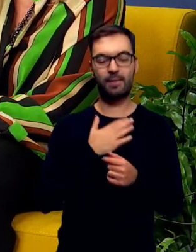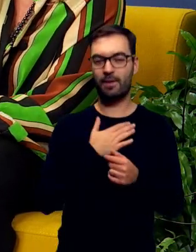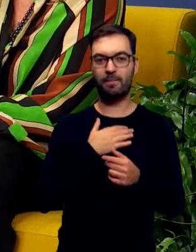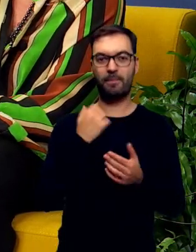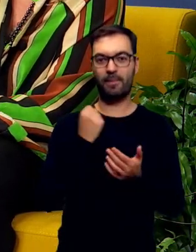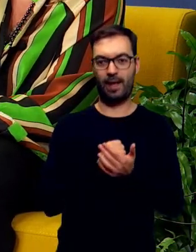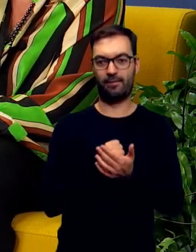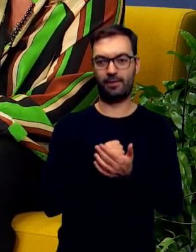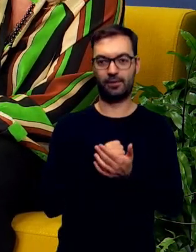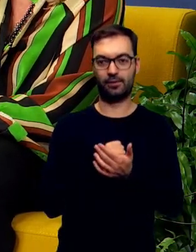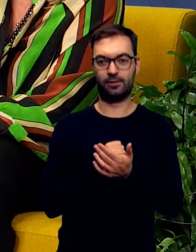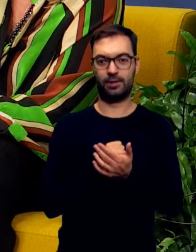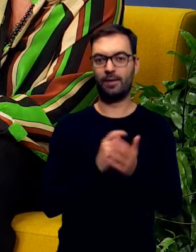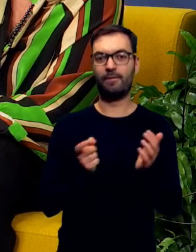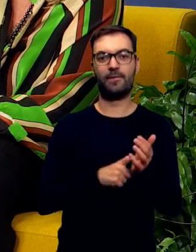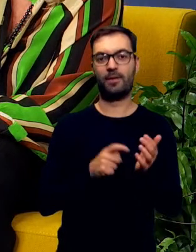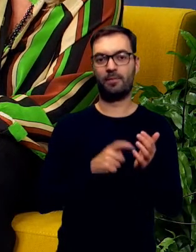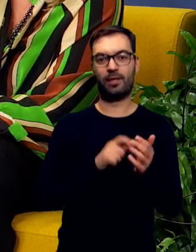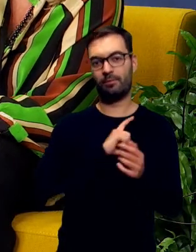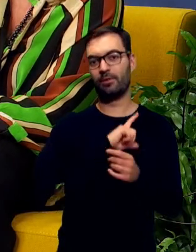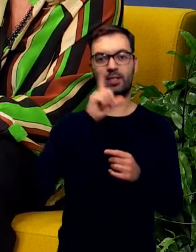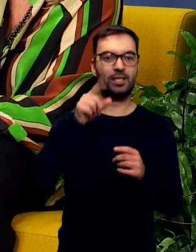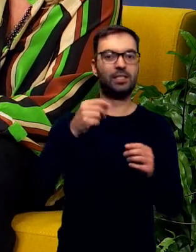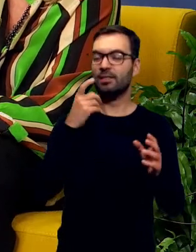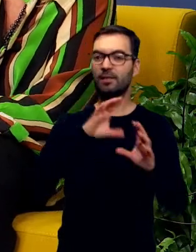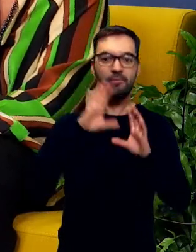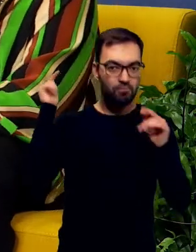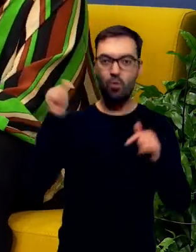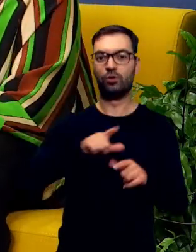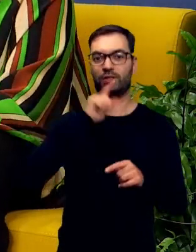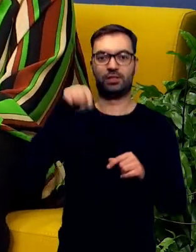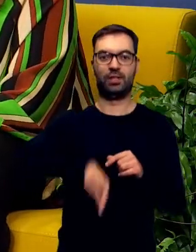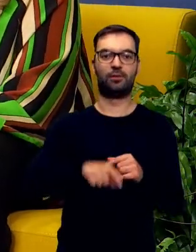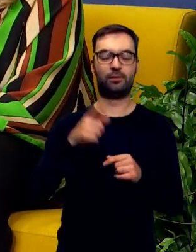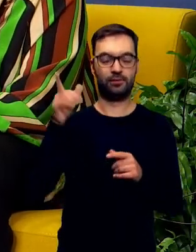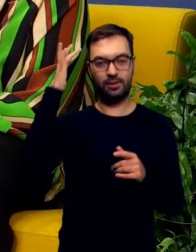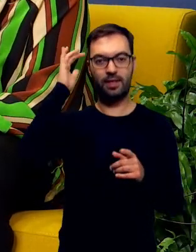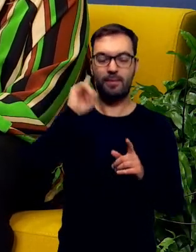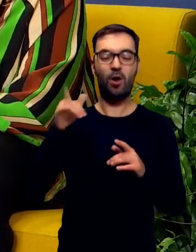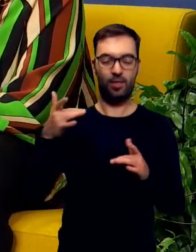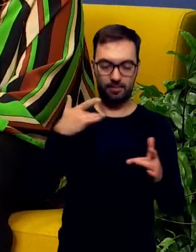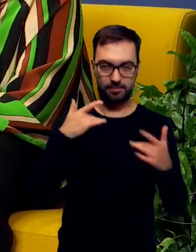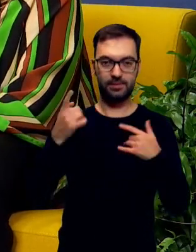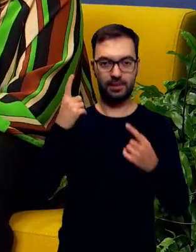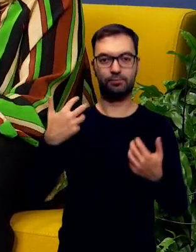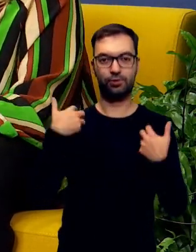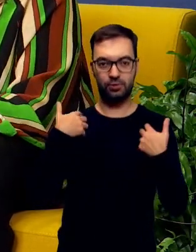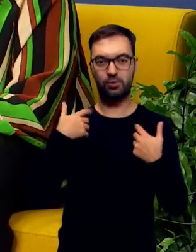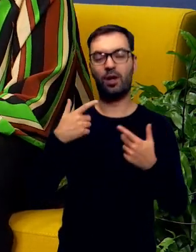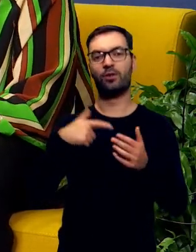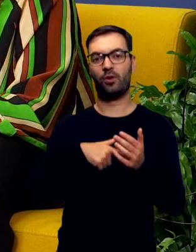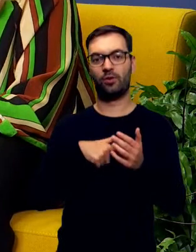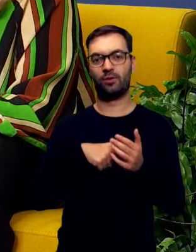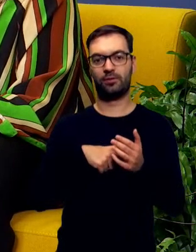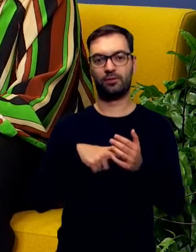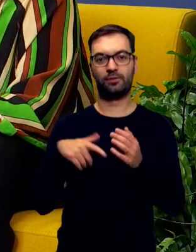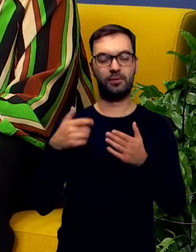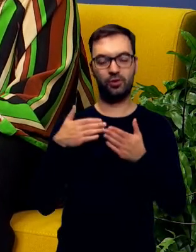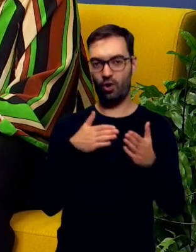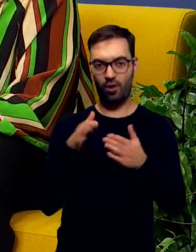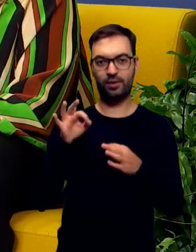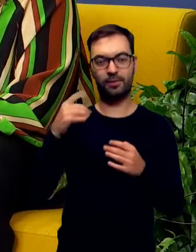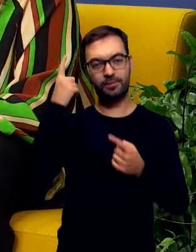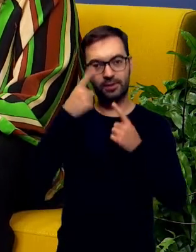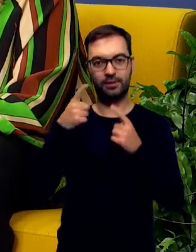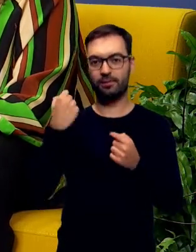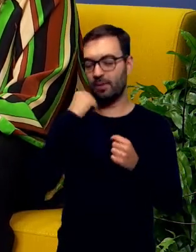prawa wymagać, żeby poszli za wszelką cenę. To jest naprawdę, i ona tę drogę przeszła i tę drogę opisuje. Bardzo